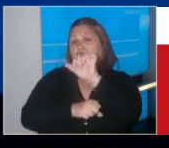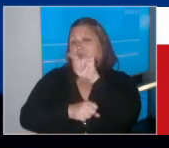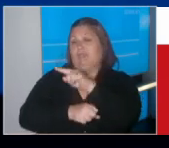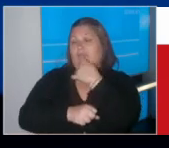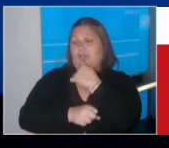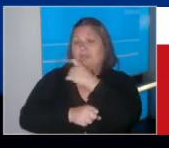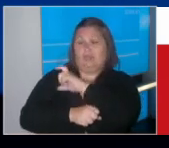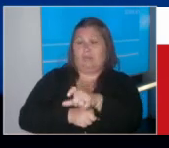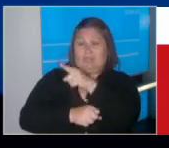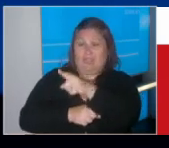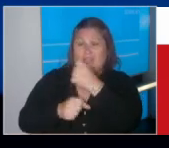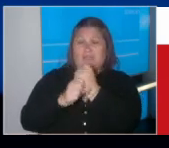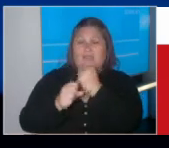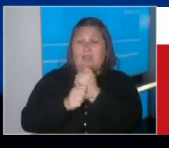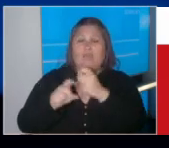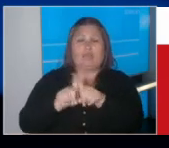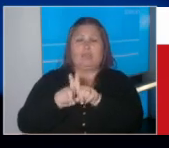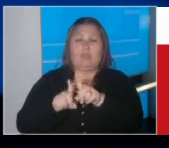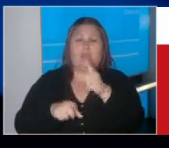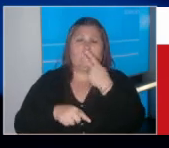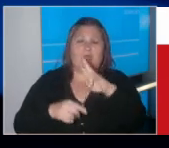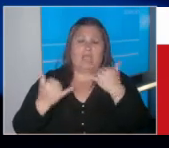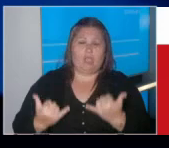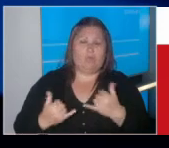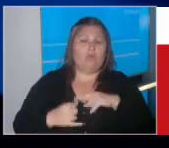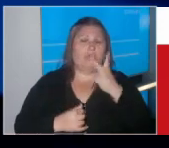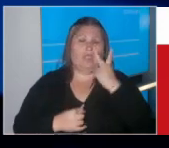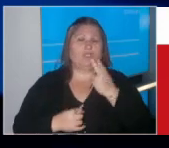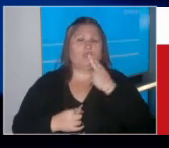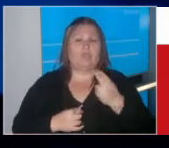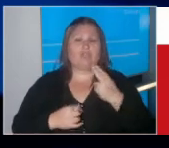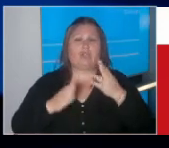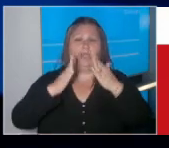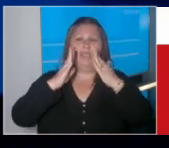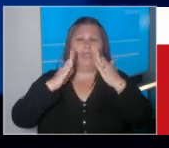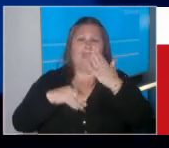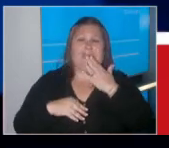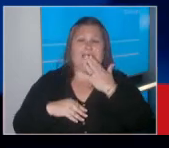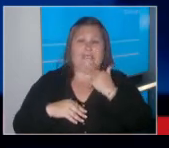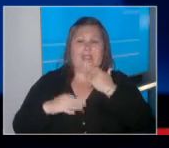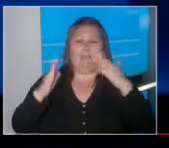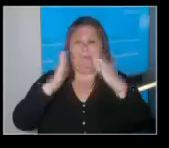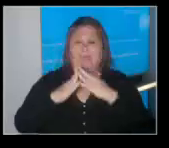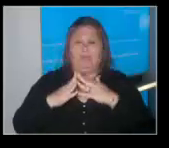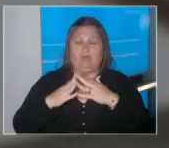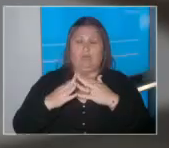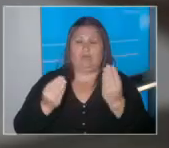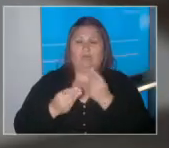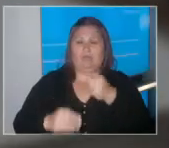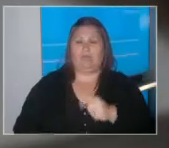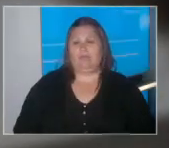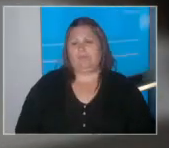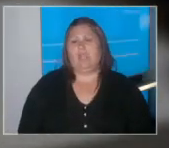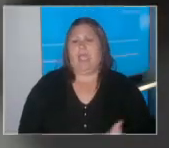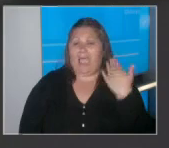בעצמך לא עשית את הדברים שאתה מבטיח לעשות היום. בואי נראה את התשובה של ישראל ביתנו לסרטונים האלה של נתניהו. אני